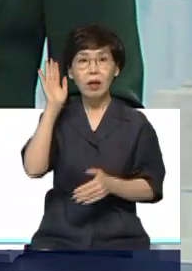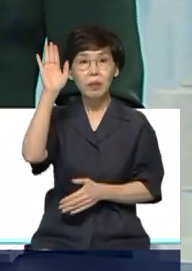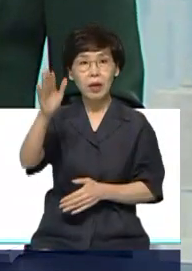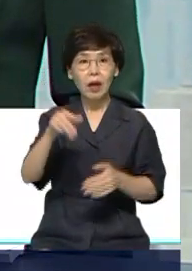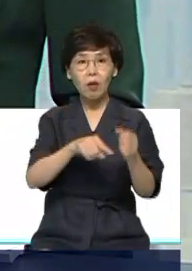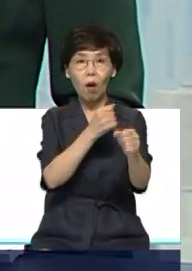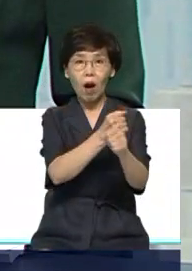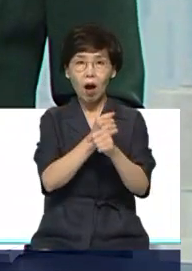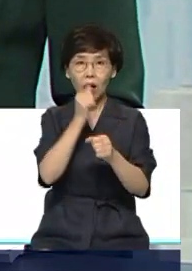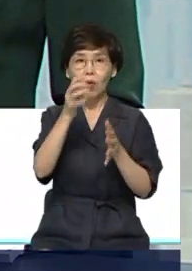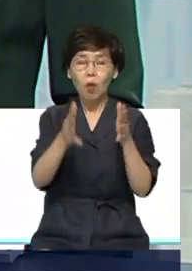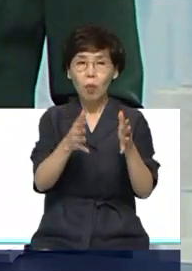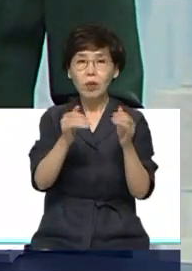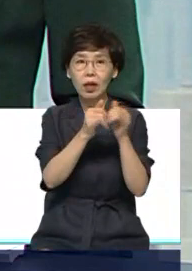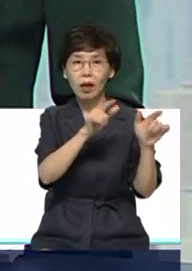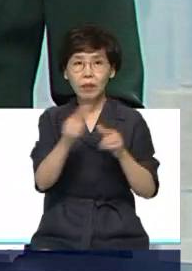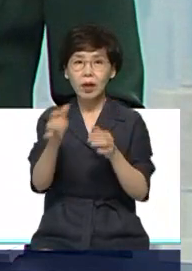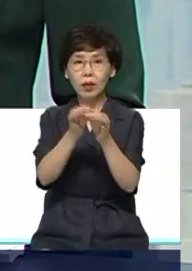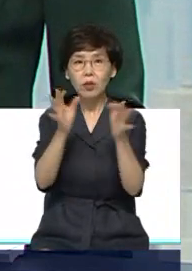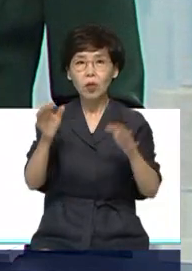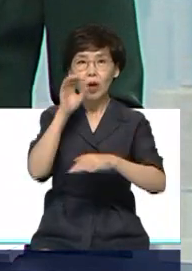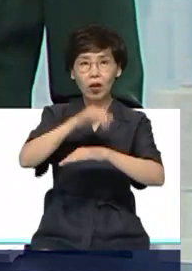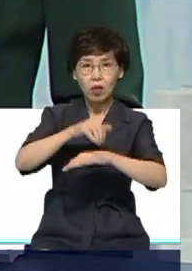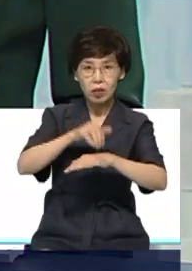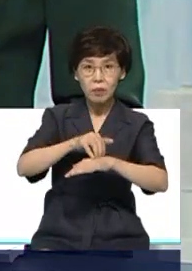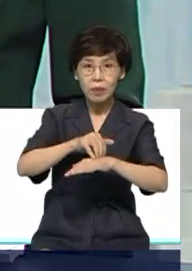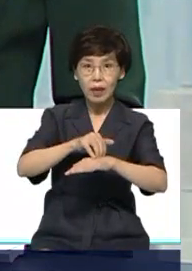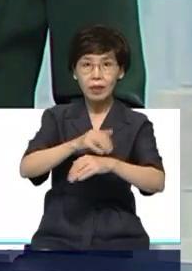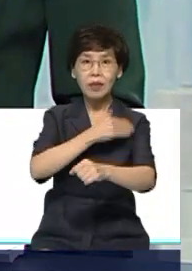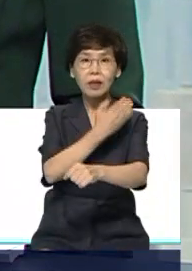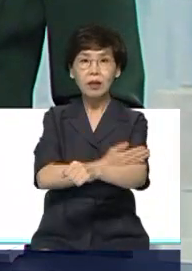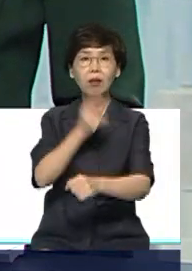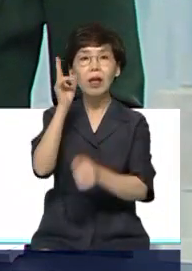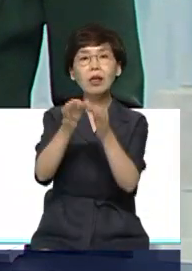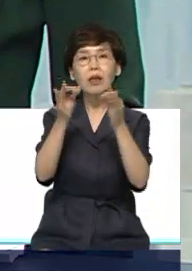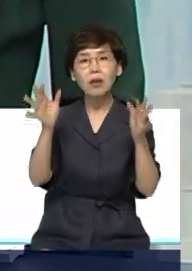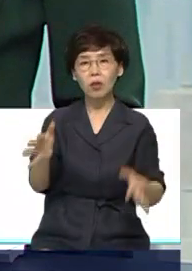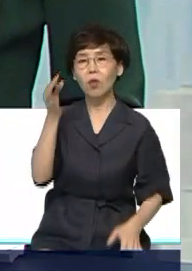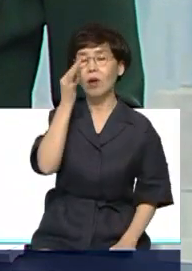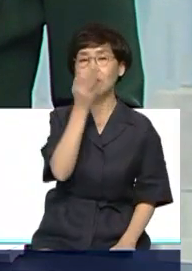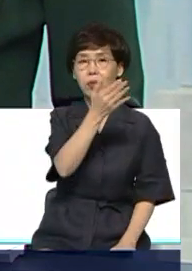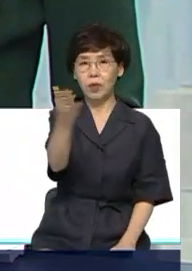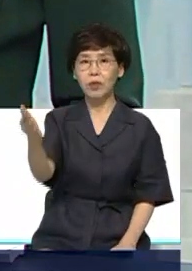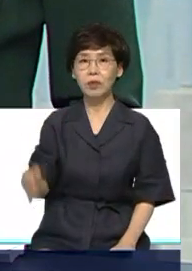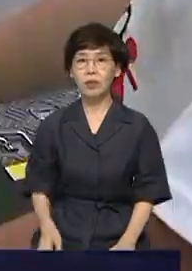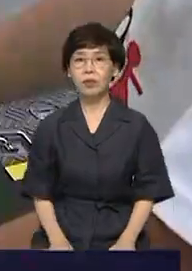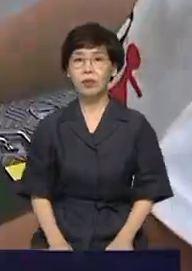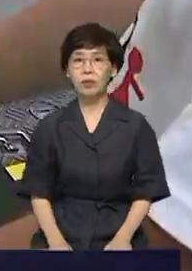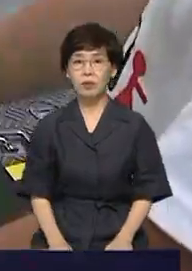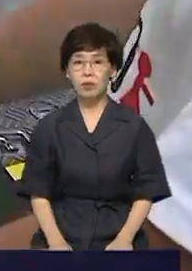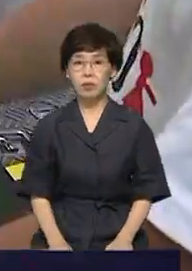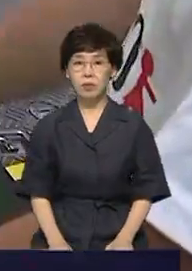인재들이 그동안 갈고 닦았던 실력을 이틀 동안 선보였습니다. 김호선 기자입니다.